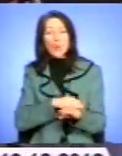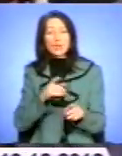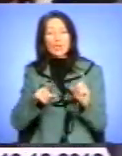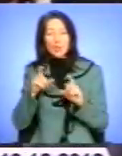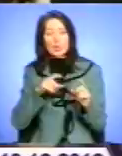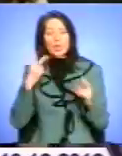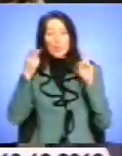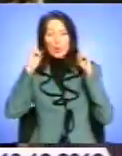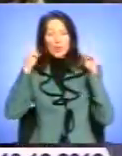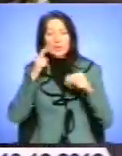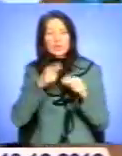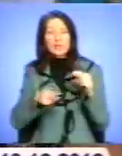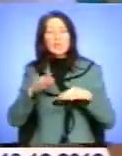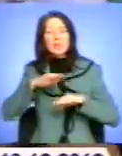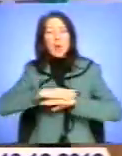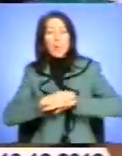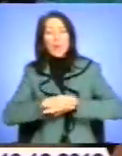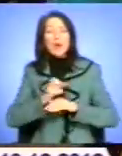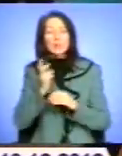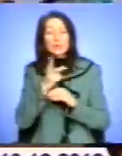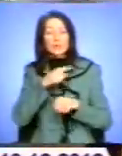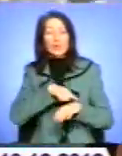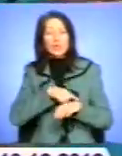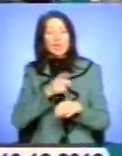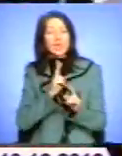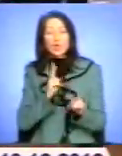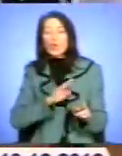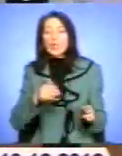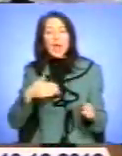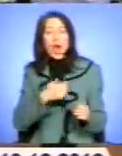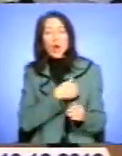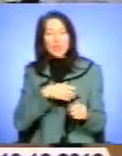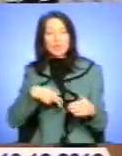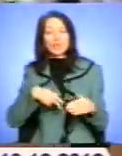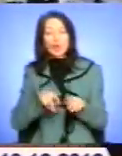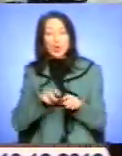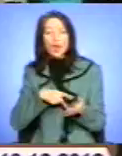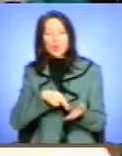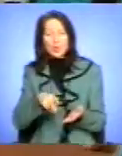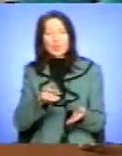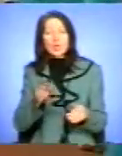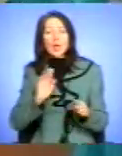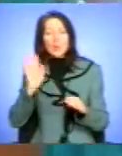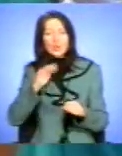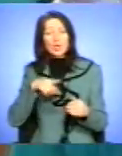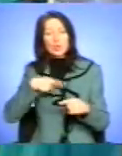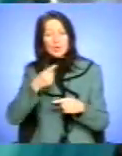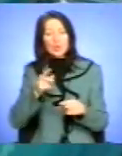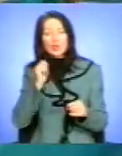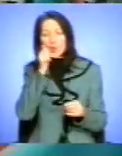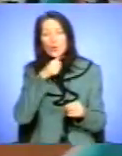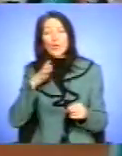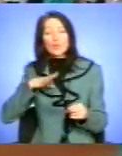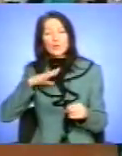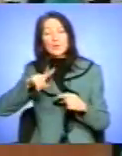бал, який годиться опівночі. Ніхто не хотів розходитися. Студенти і викладачі попрощалися до наступного року в очікуванні